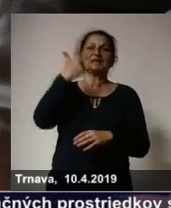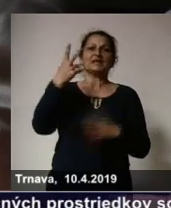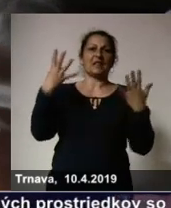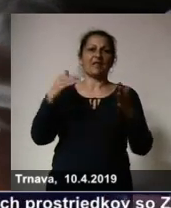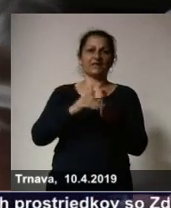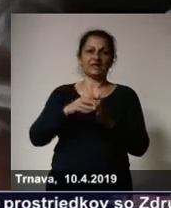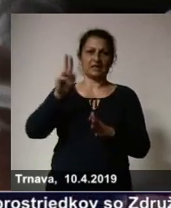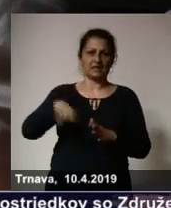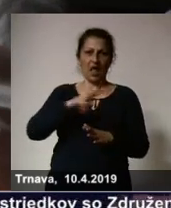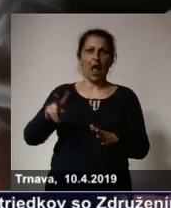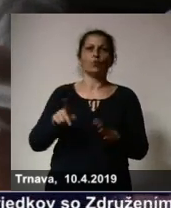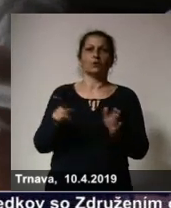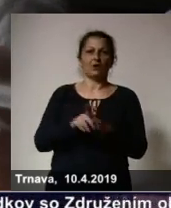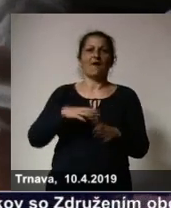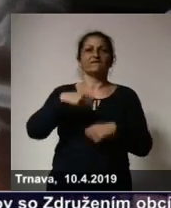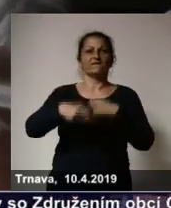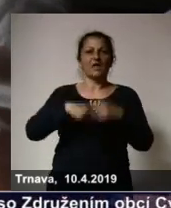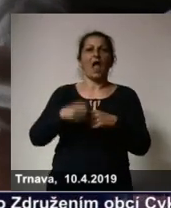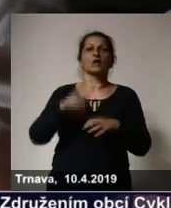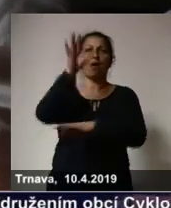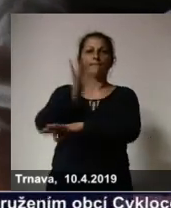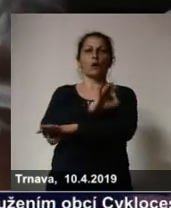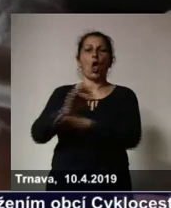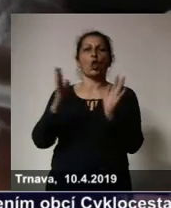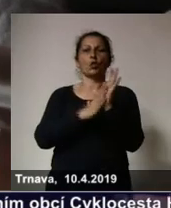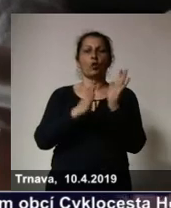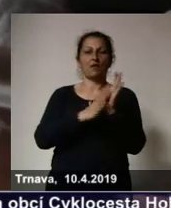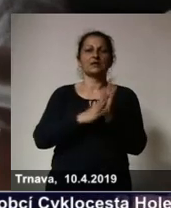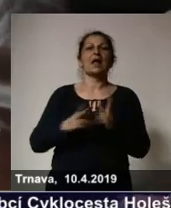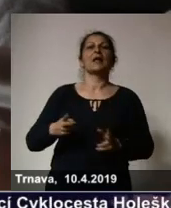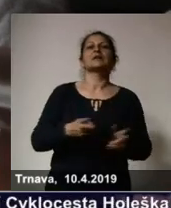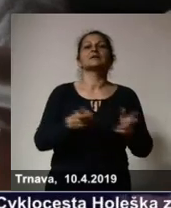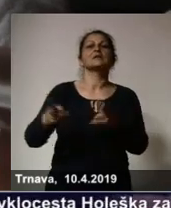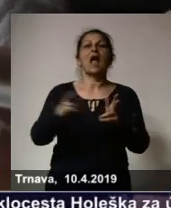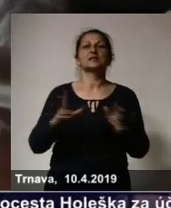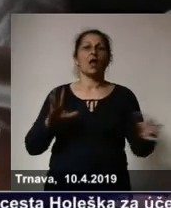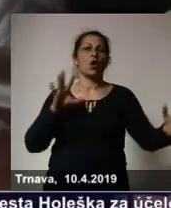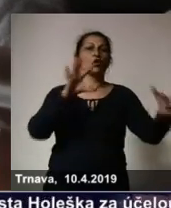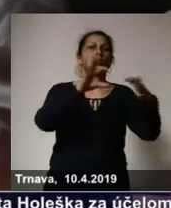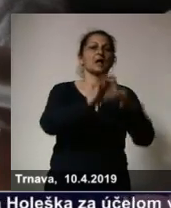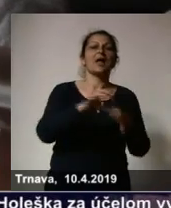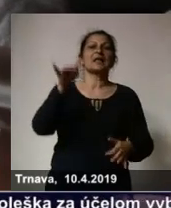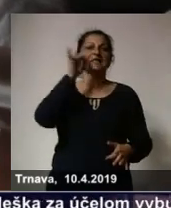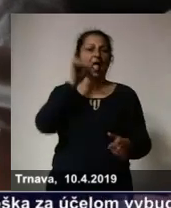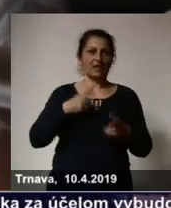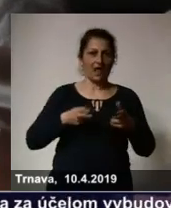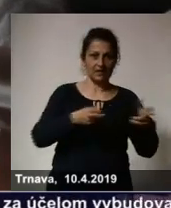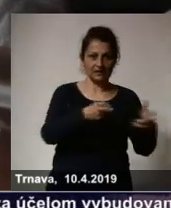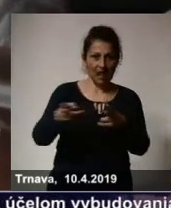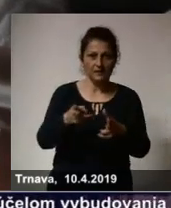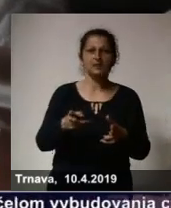39 000 eur viazaných na obstaranie projektovej dokumentácie. Trasa sa napája na projekty tzv. Zelenej cesty a